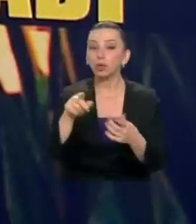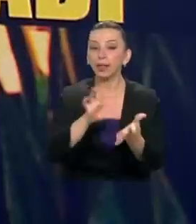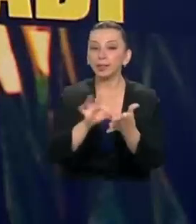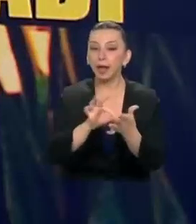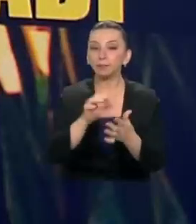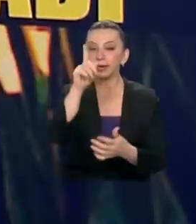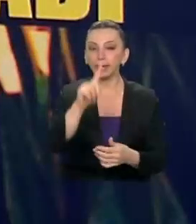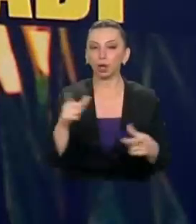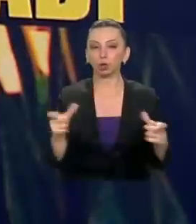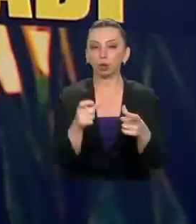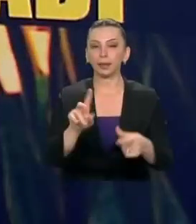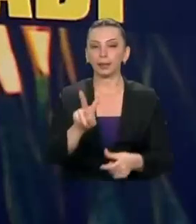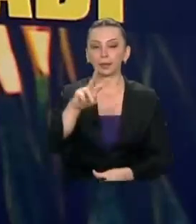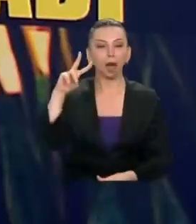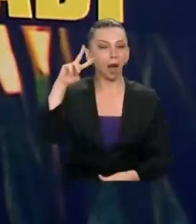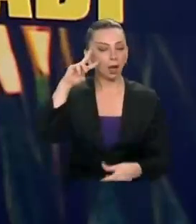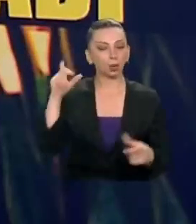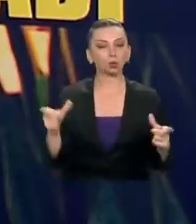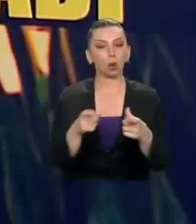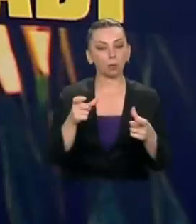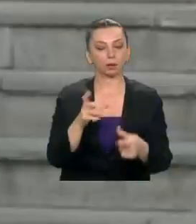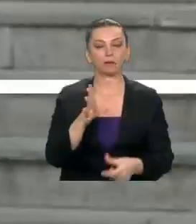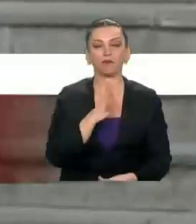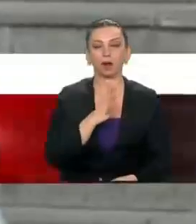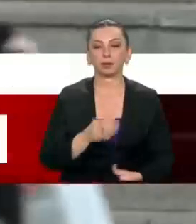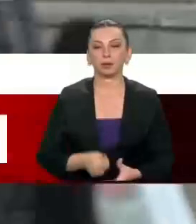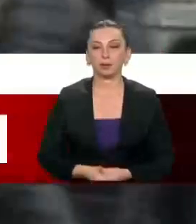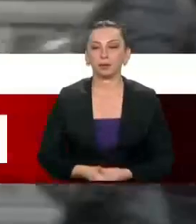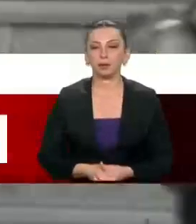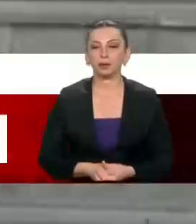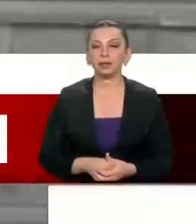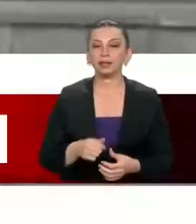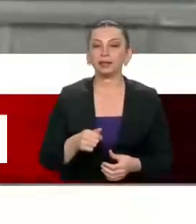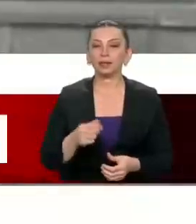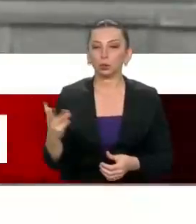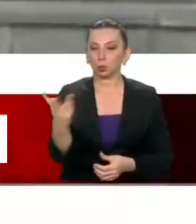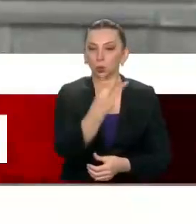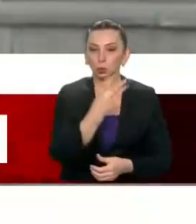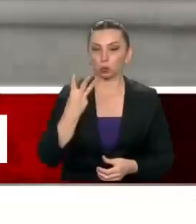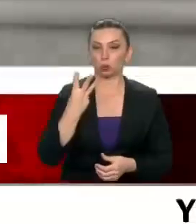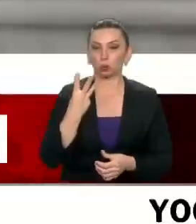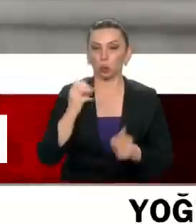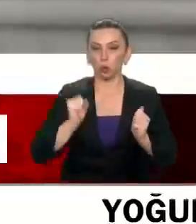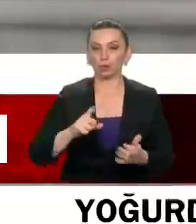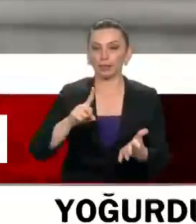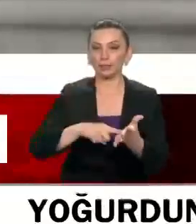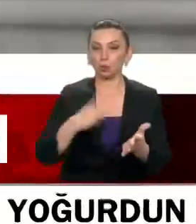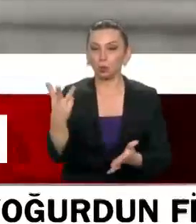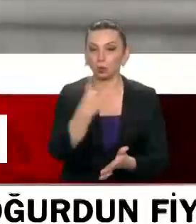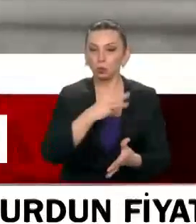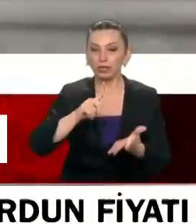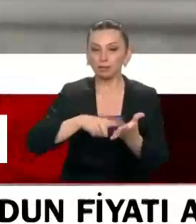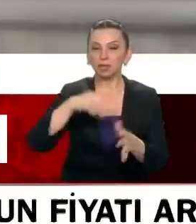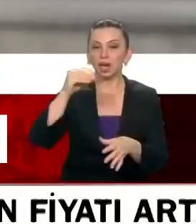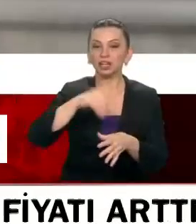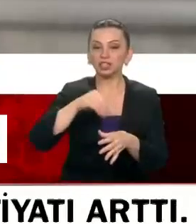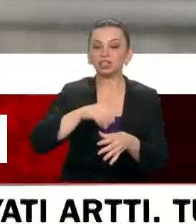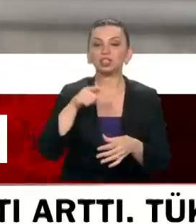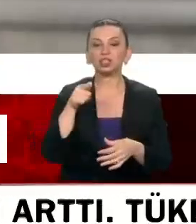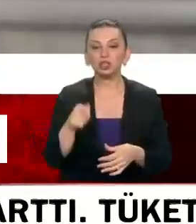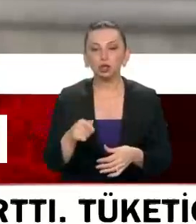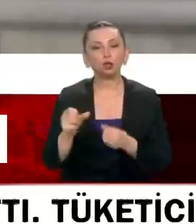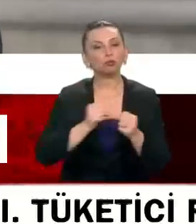ilk toplantı 7 Aralık'ta yapılacak. Arzumuz üçümüz beraber imza atalım. Üçlü imza için elimizi taşın